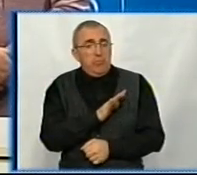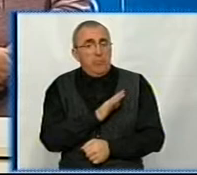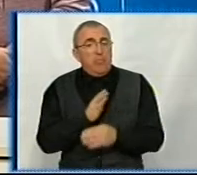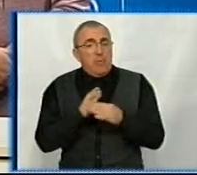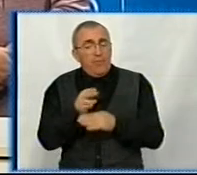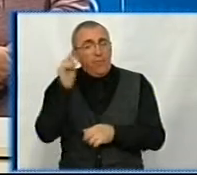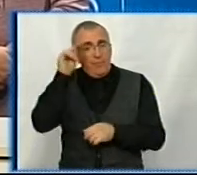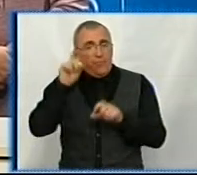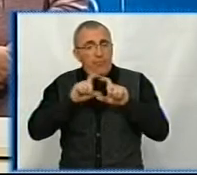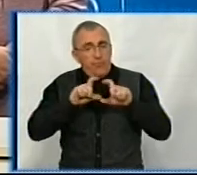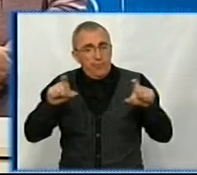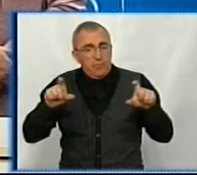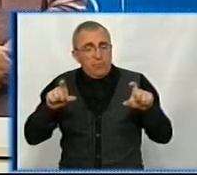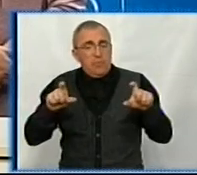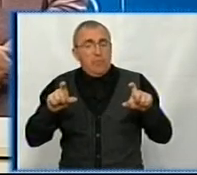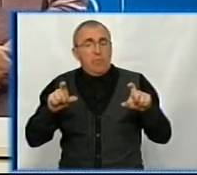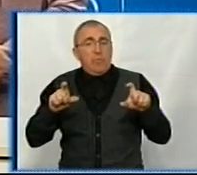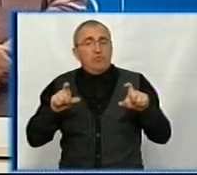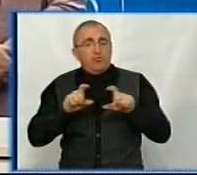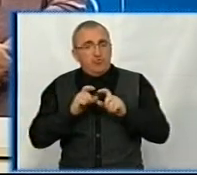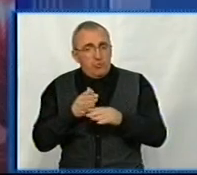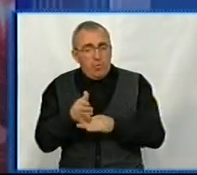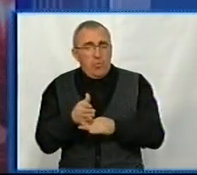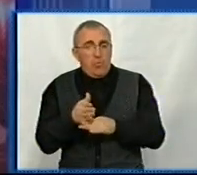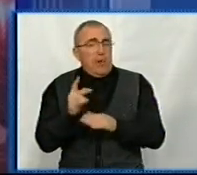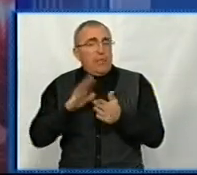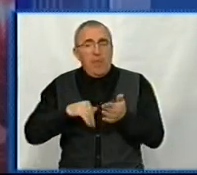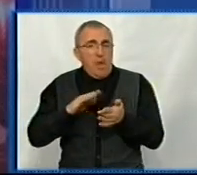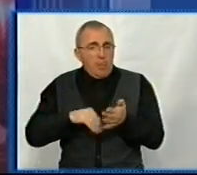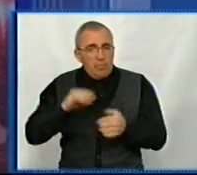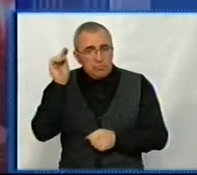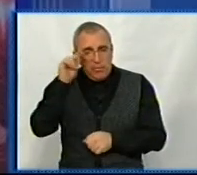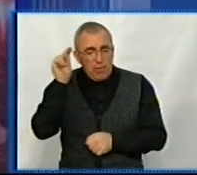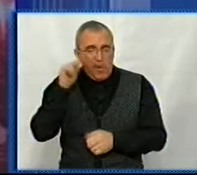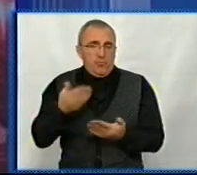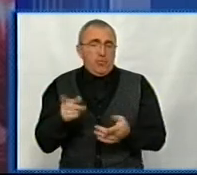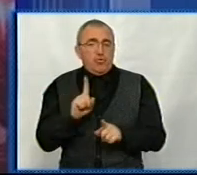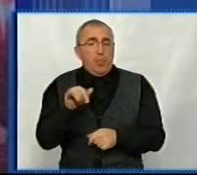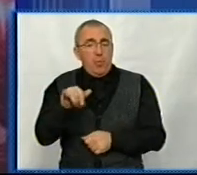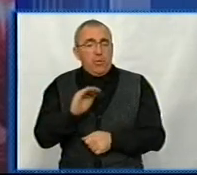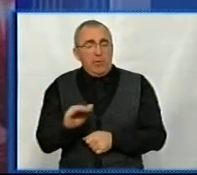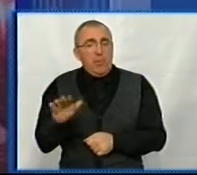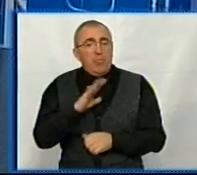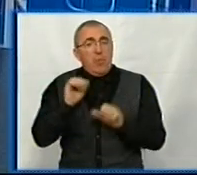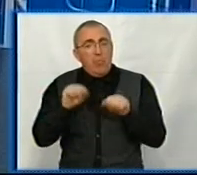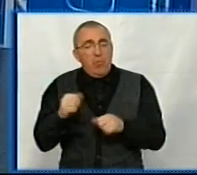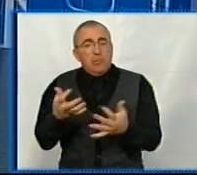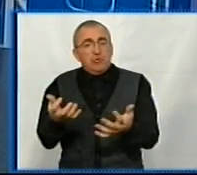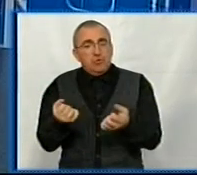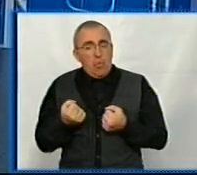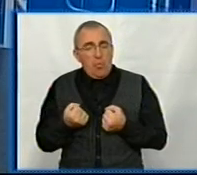відвідувала навчальний заклад, відвідувала школу, не пропускали навчання, щоб у дитини була можливість